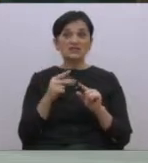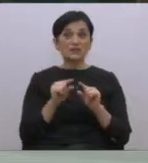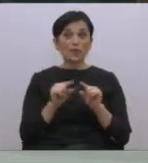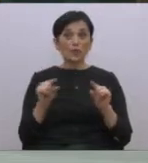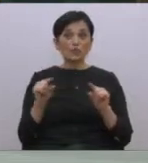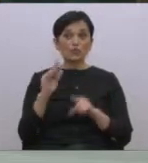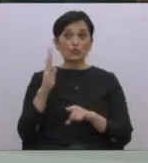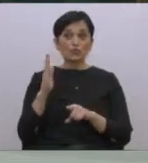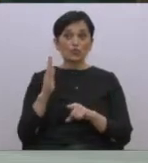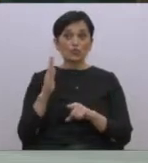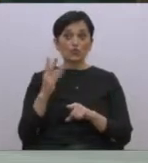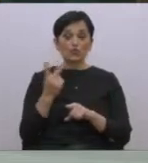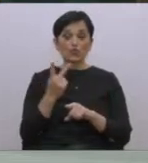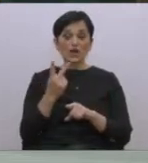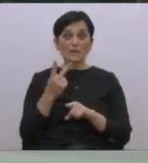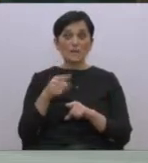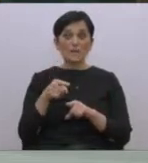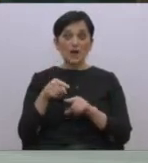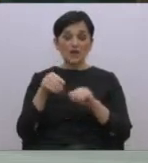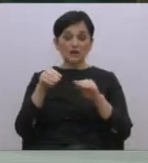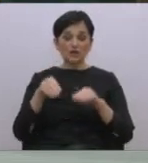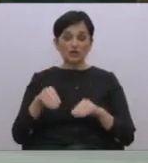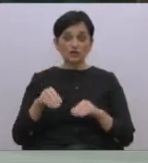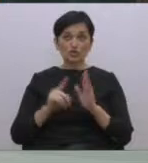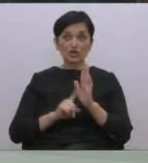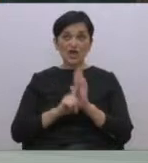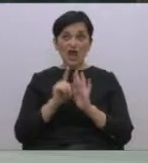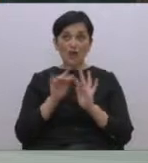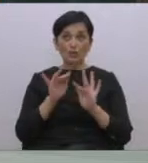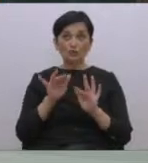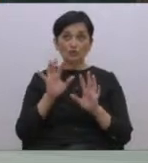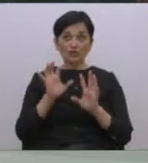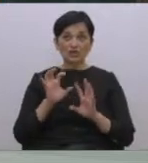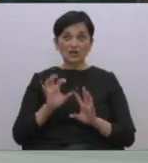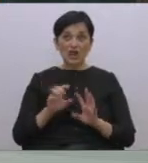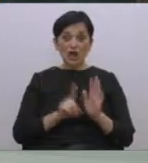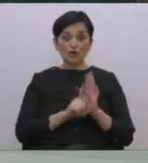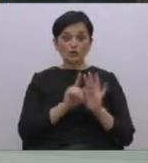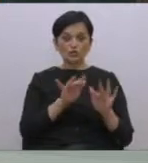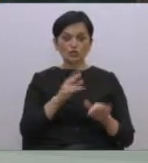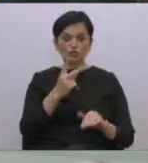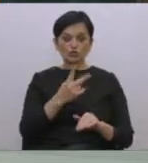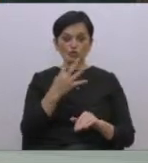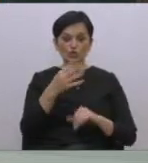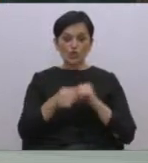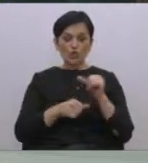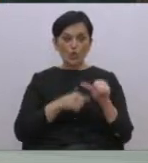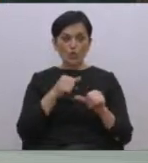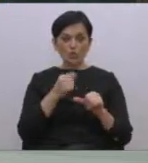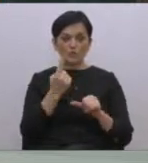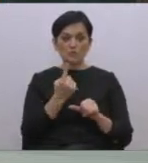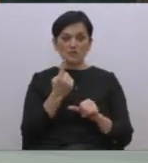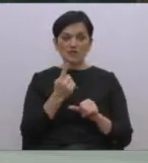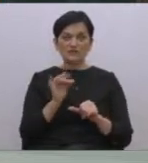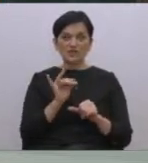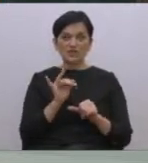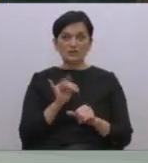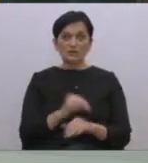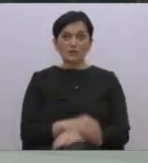ის, რაც მანამდე მეორე სახით იყო ჩამოყალიბებული ამოქმედების ვადა, ეს კანონი ამოქმედდება 2024 წლის 1